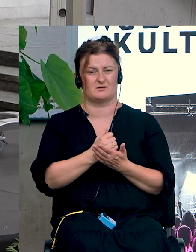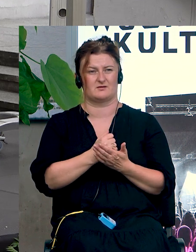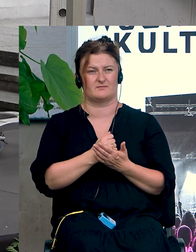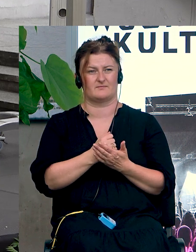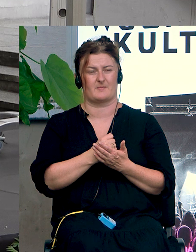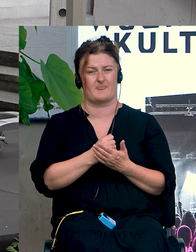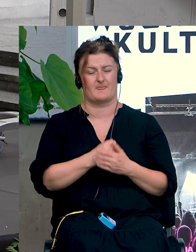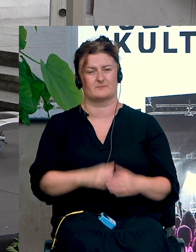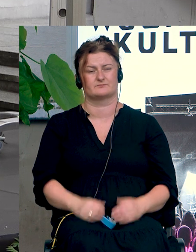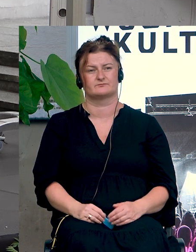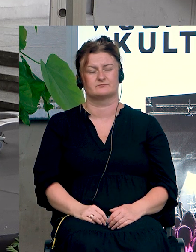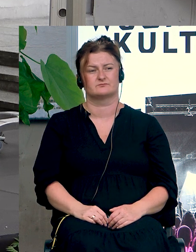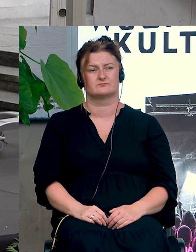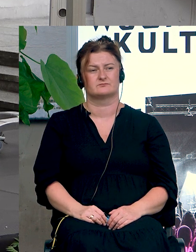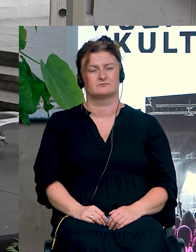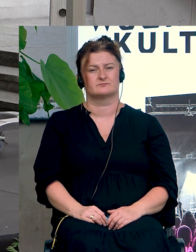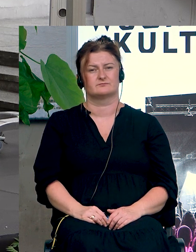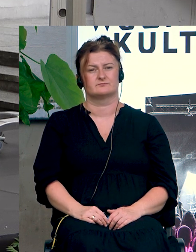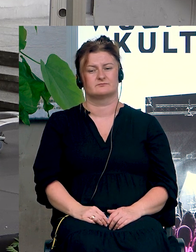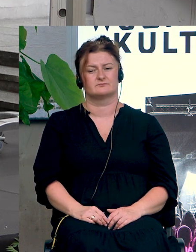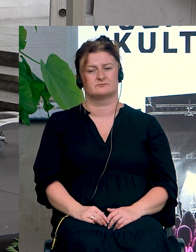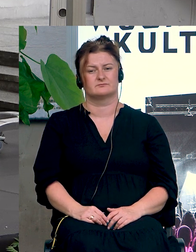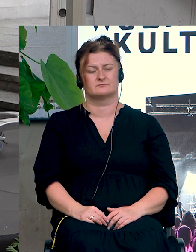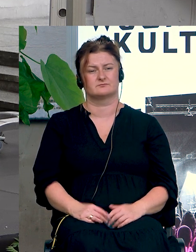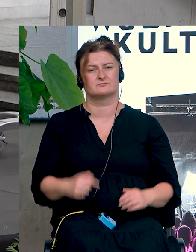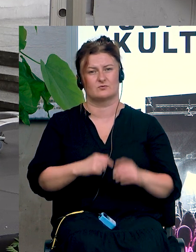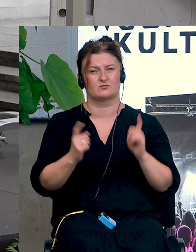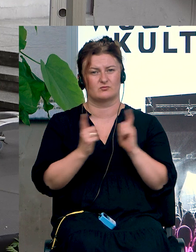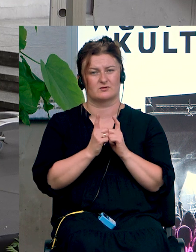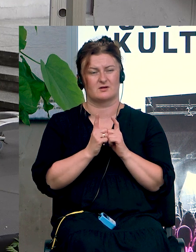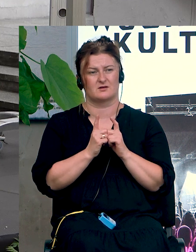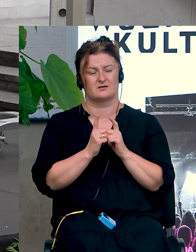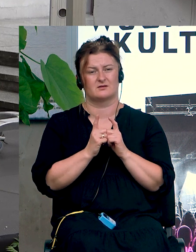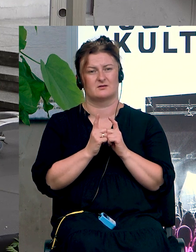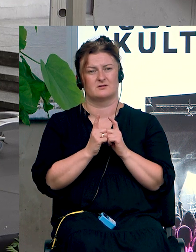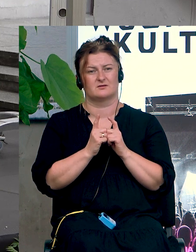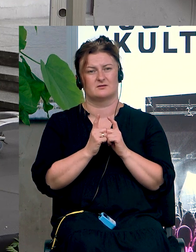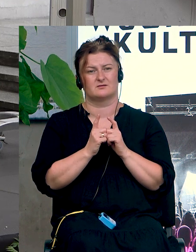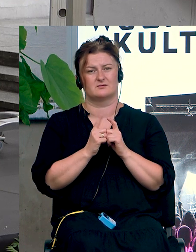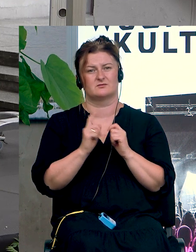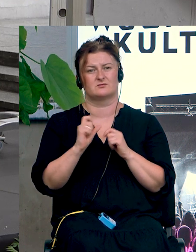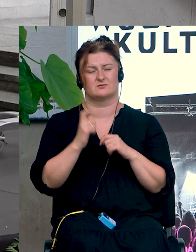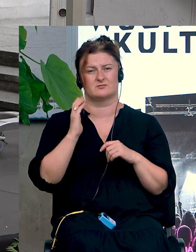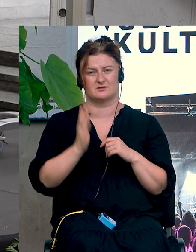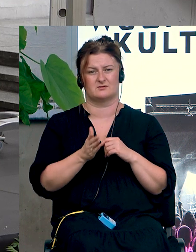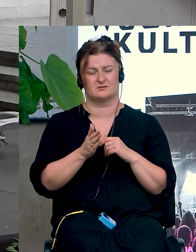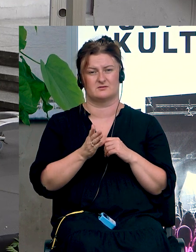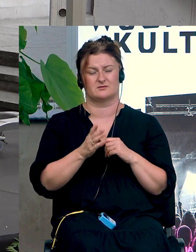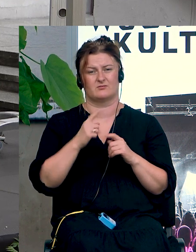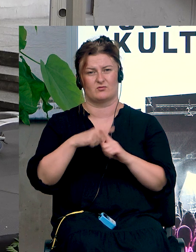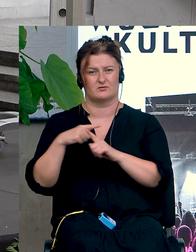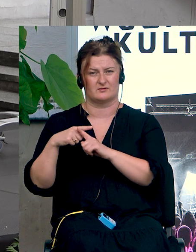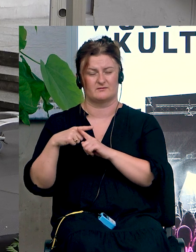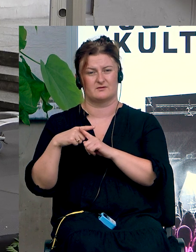То, щоб закінчити там, то спотканні чимось, що буде